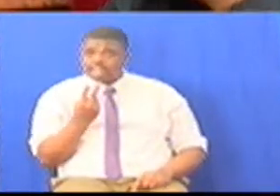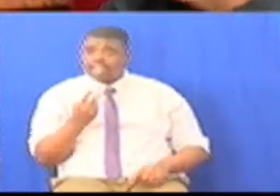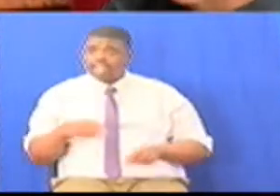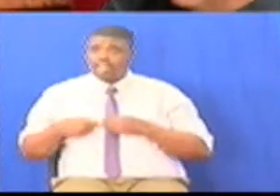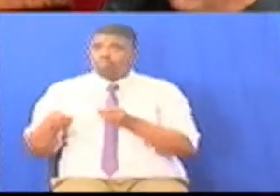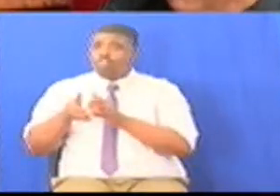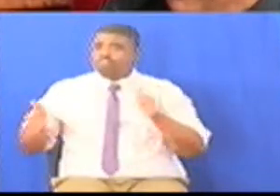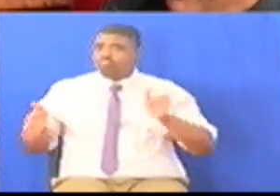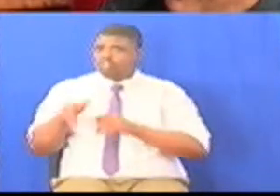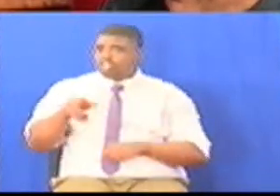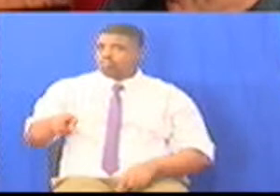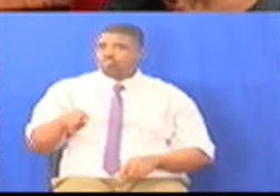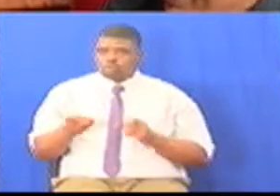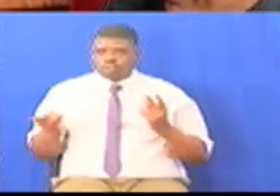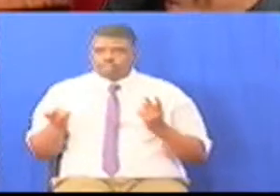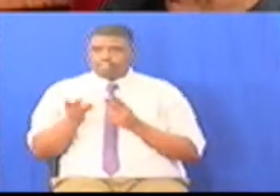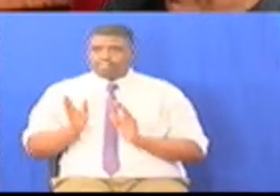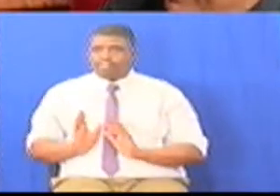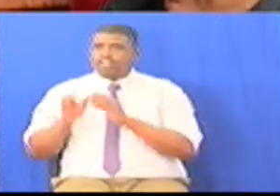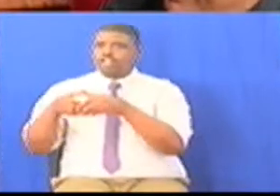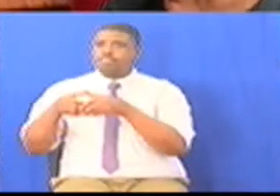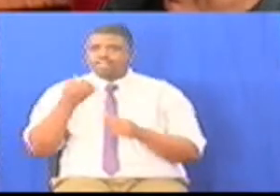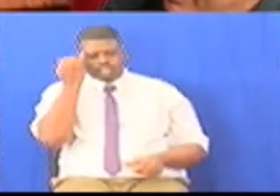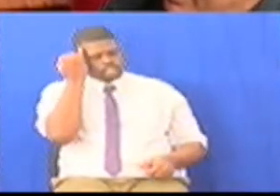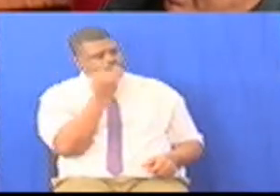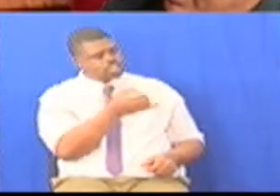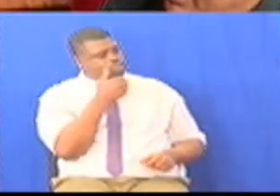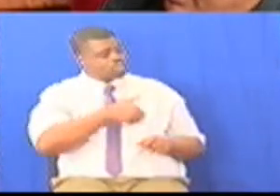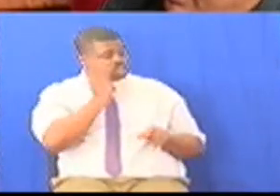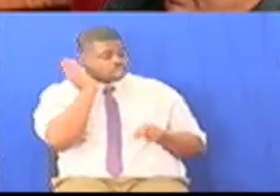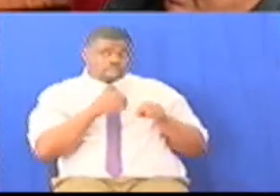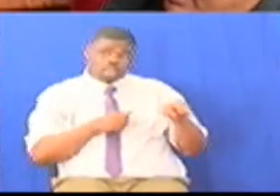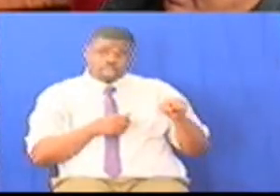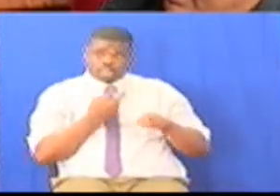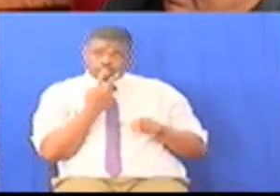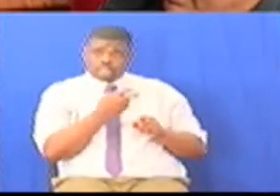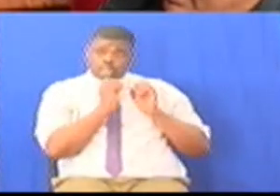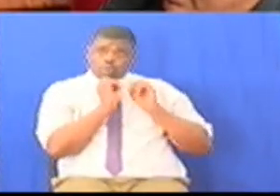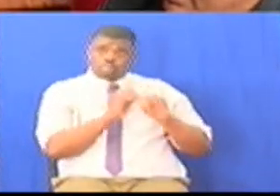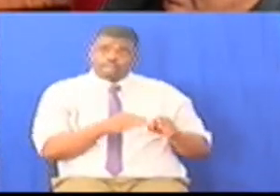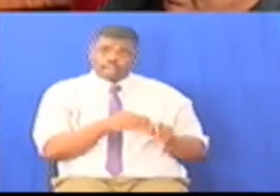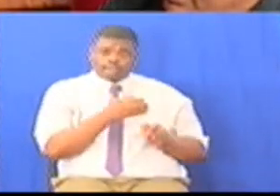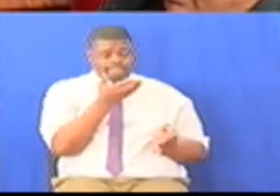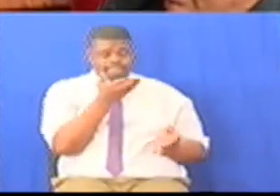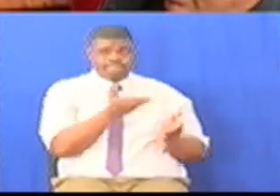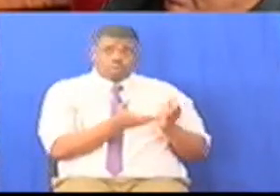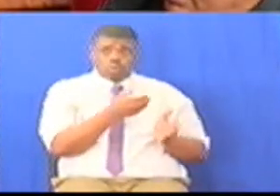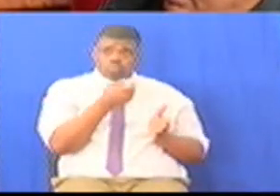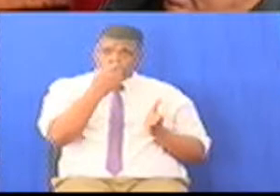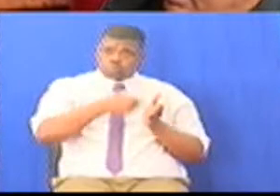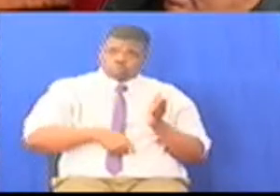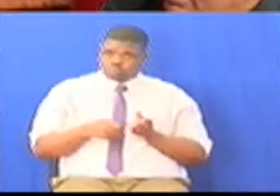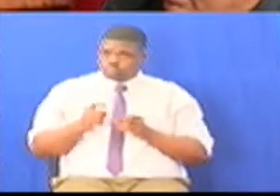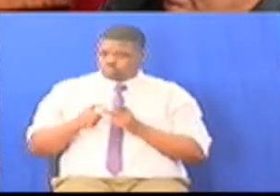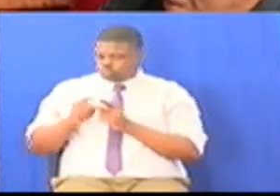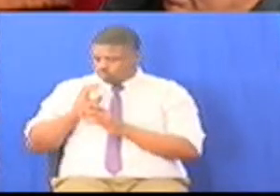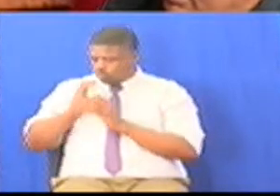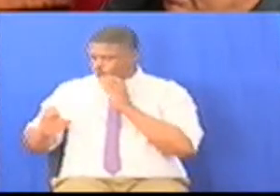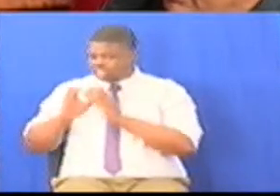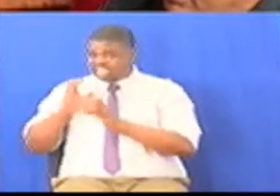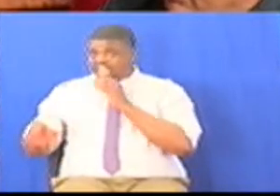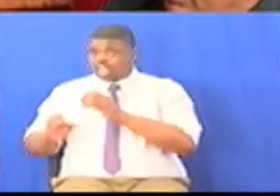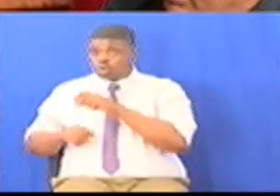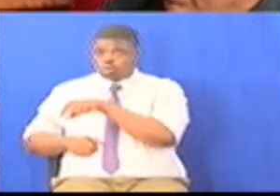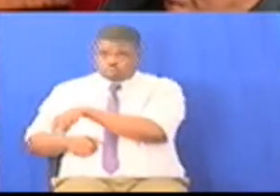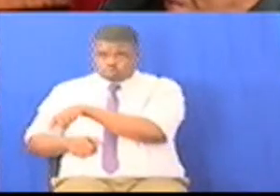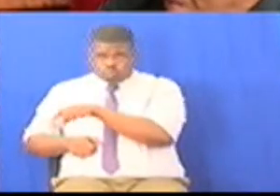hiyo. Hata hivyo, kamati inaishauri serikali kuangalia upya viwango na utozaji wa ushuru wa bidhaa kwa sekta ya